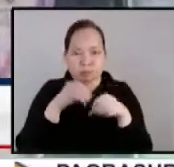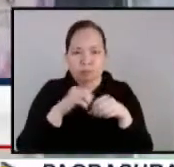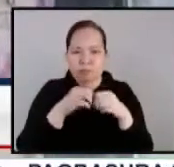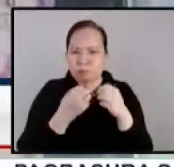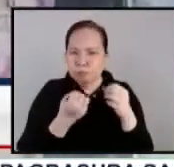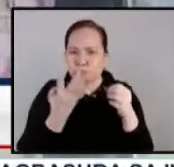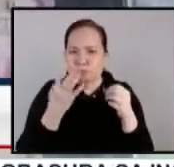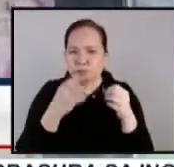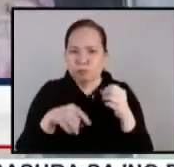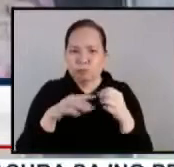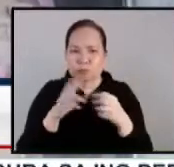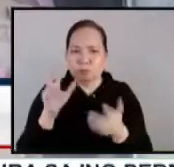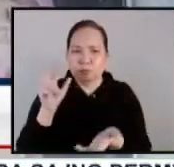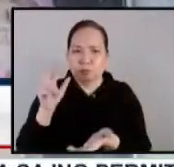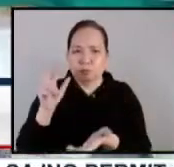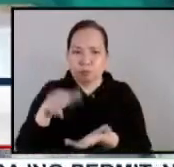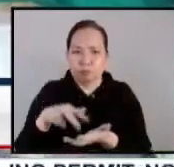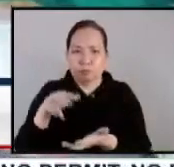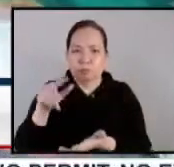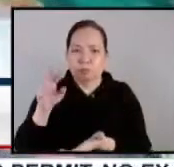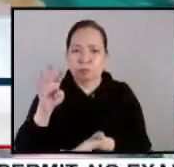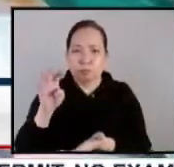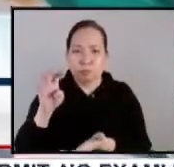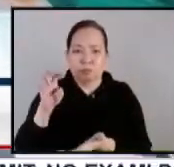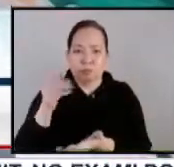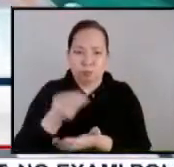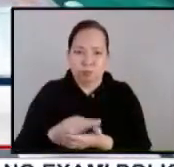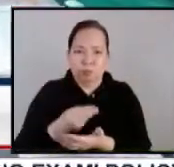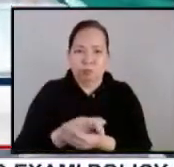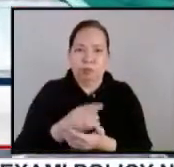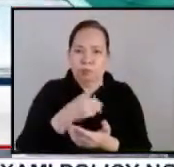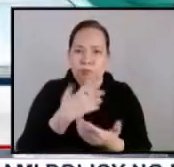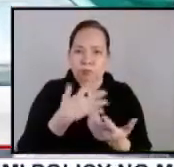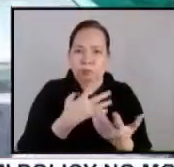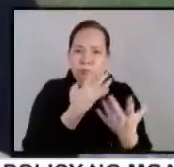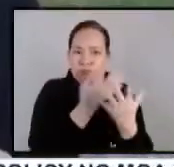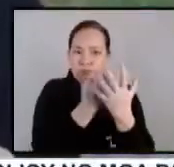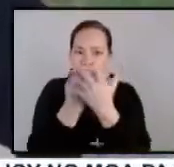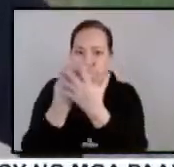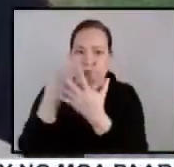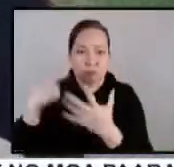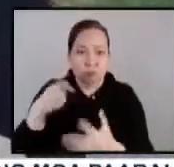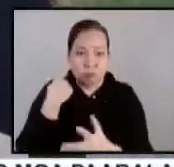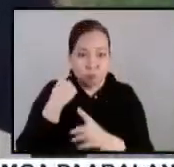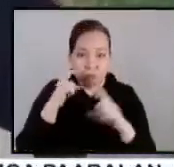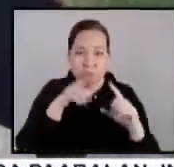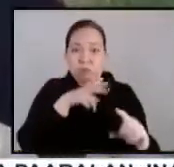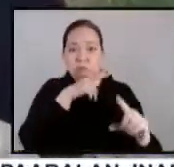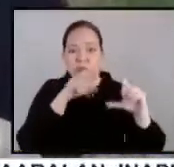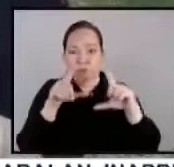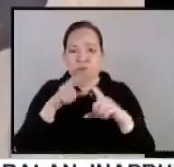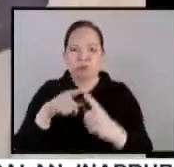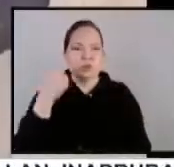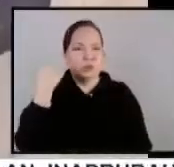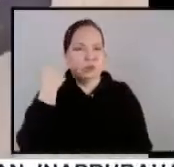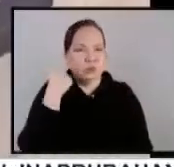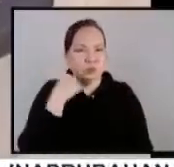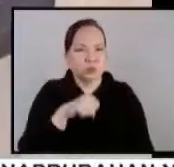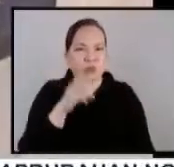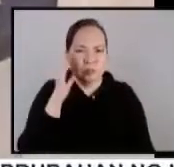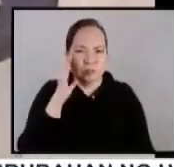ng 3,400 pesos. Nakakulong ng mga suspect at paharap sa kasong paglabag sa Comprehensive Dangerous Drugs Act